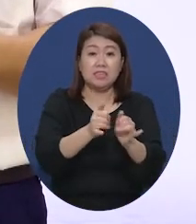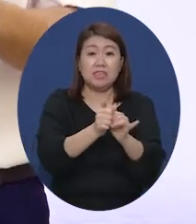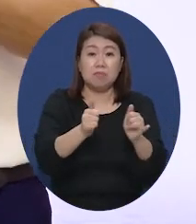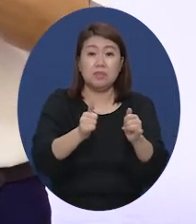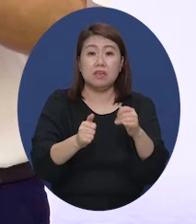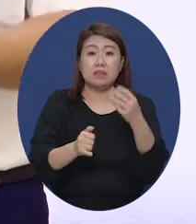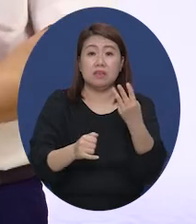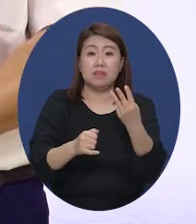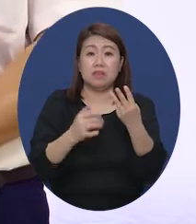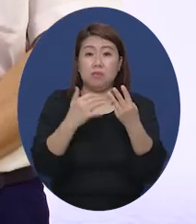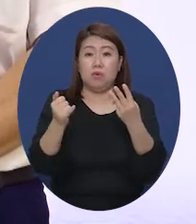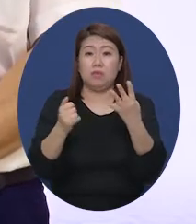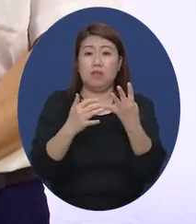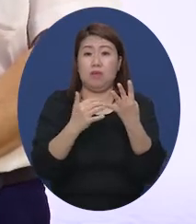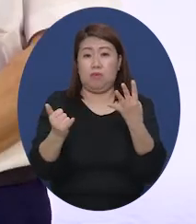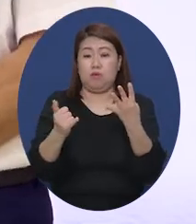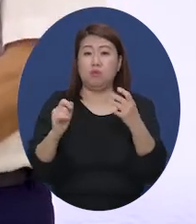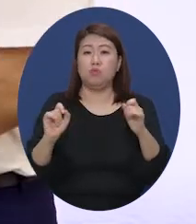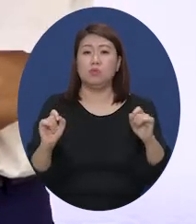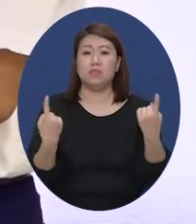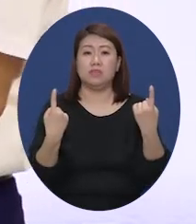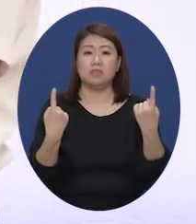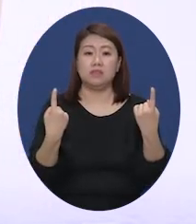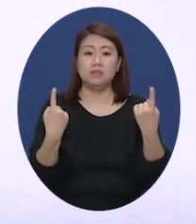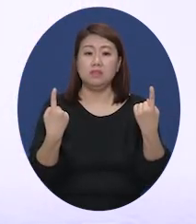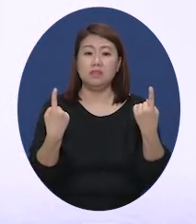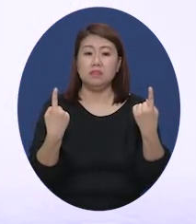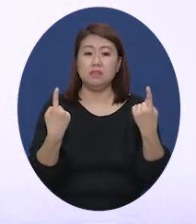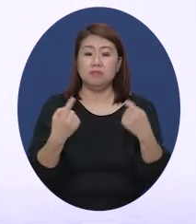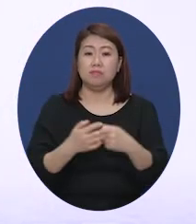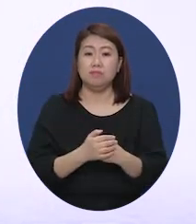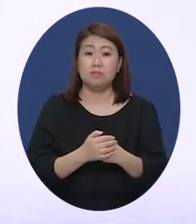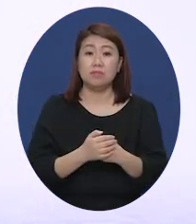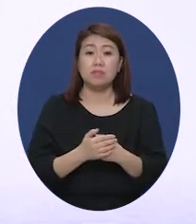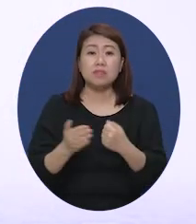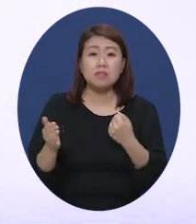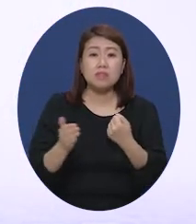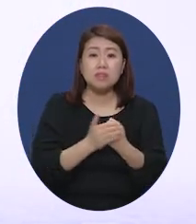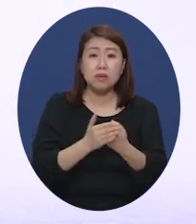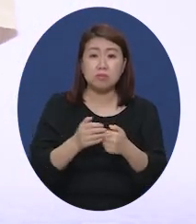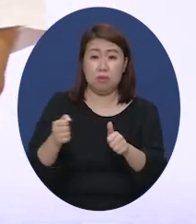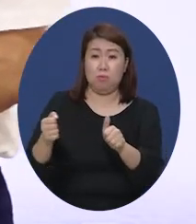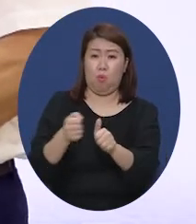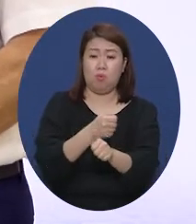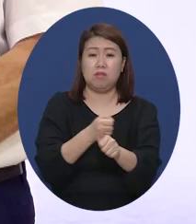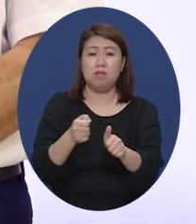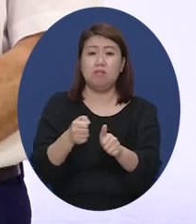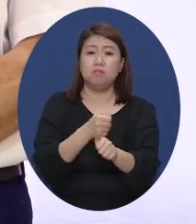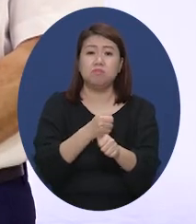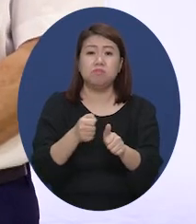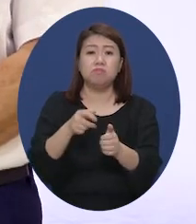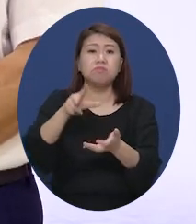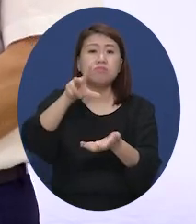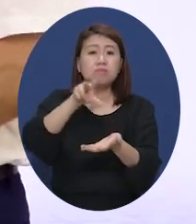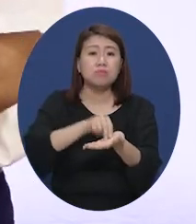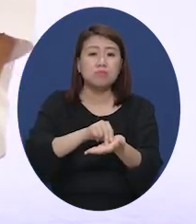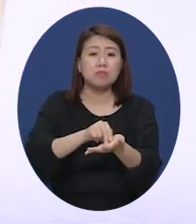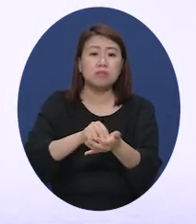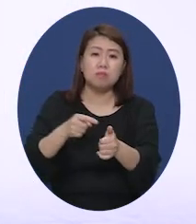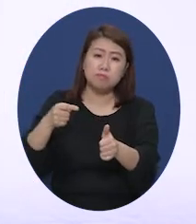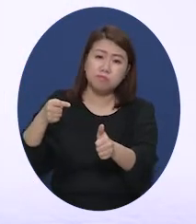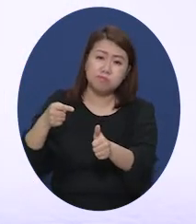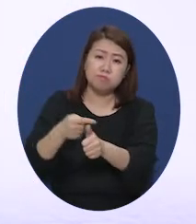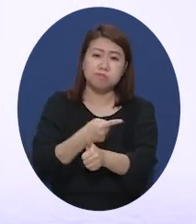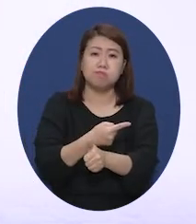소유주가 3명, 4명 이렇게 겹쳐 있다는 뜻입니다. 그러다 보니까 그 땅에 대해서 소유권을 두고 폭력이